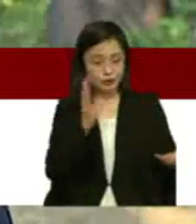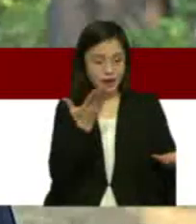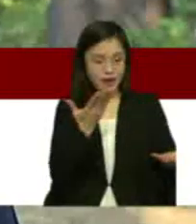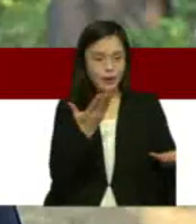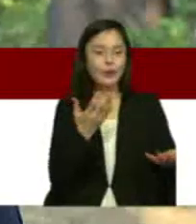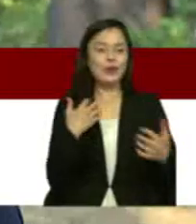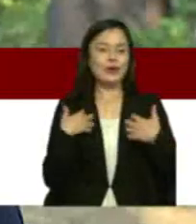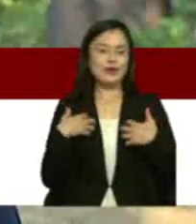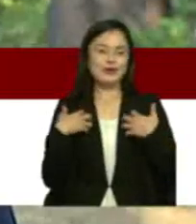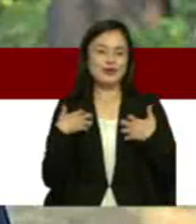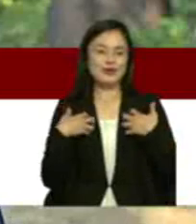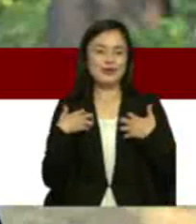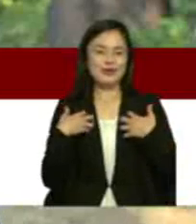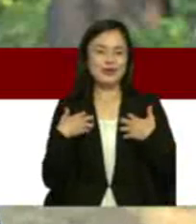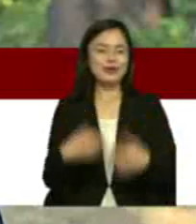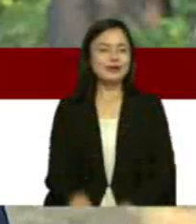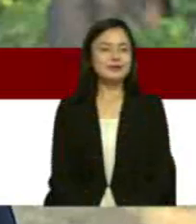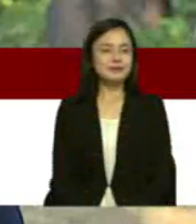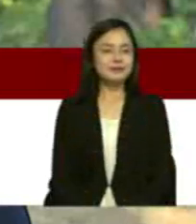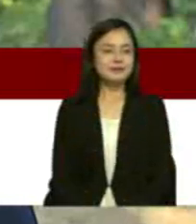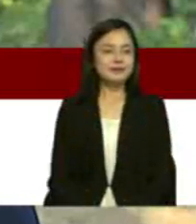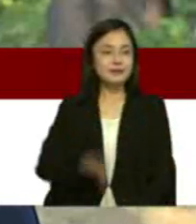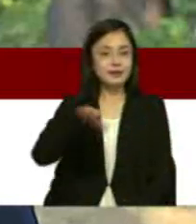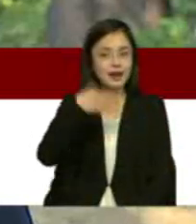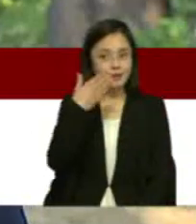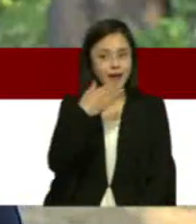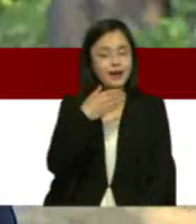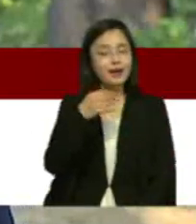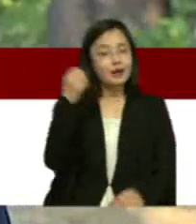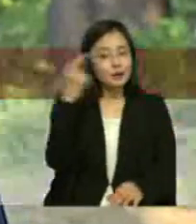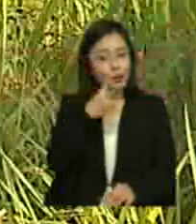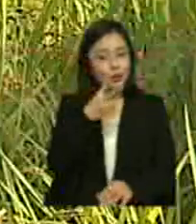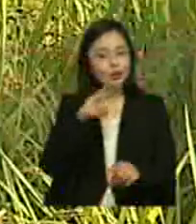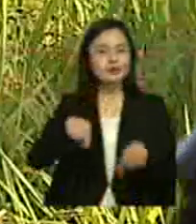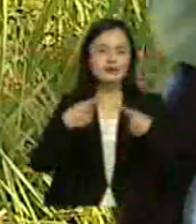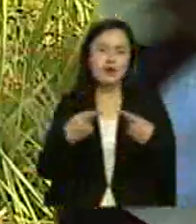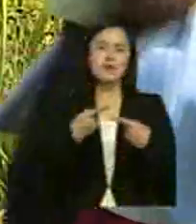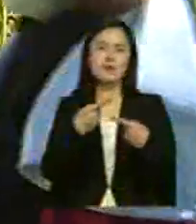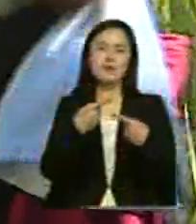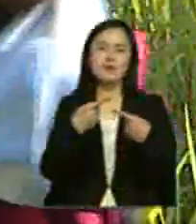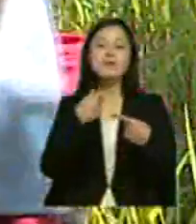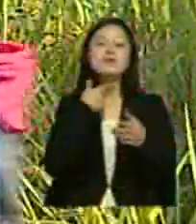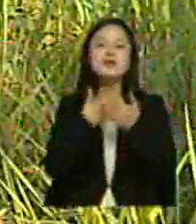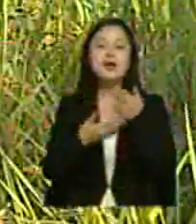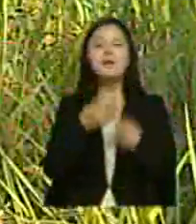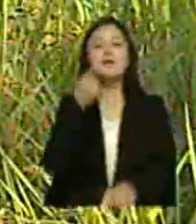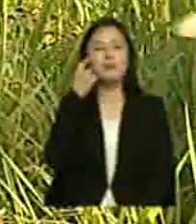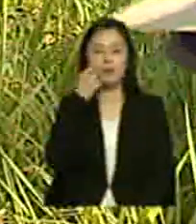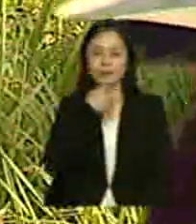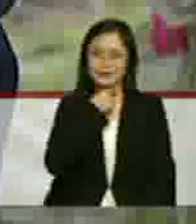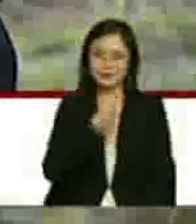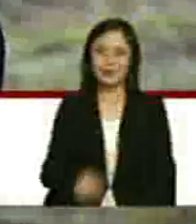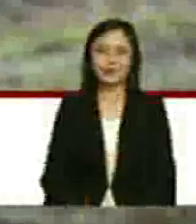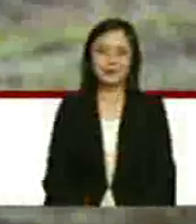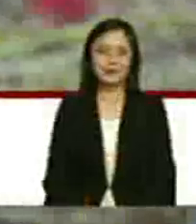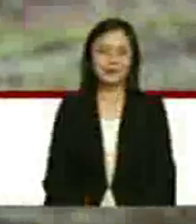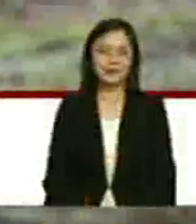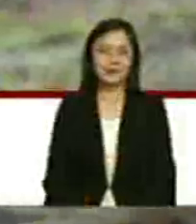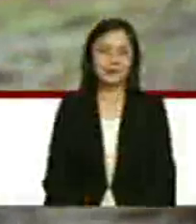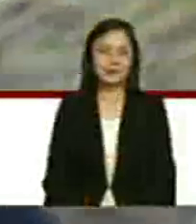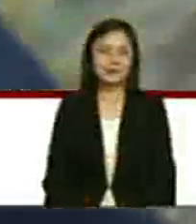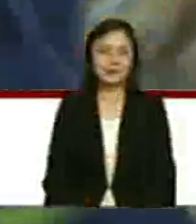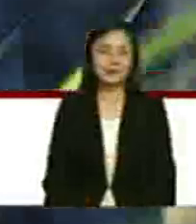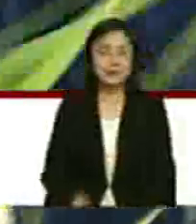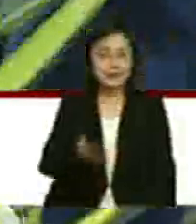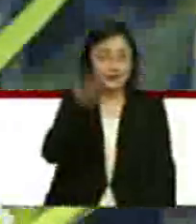번 더 기회가 있으면 또 가서 이런 체험을 다시 해보고 싶어요. 70여 명의 학생들이 흘린 6개월간의 땀방울이